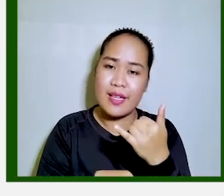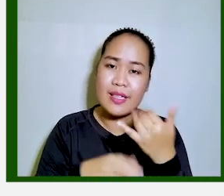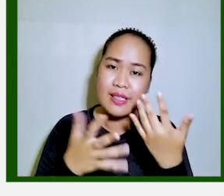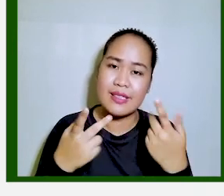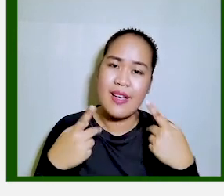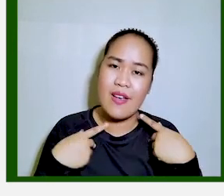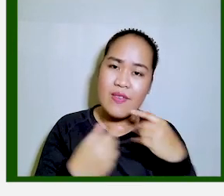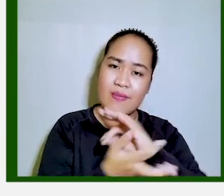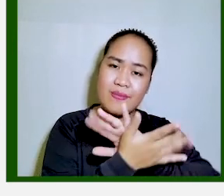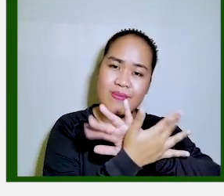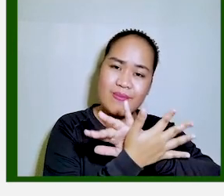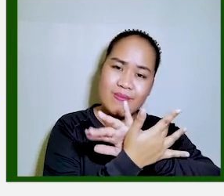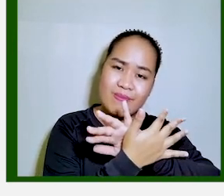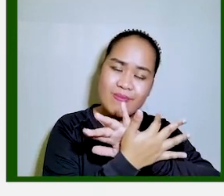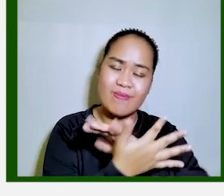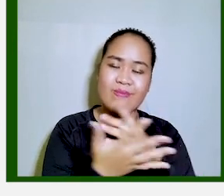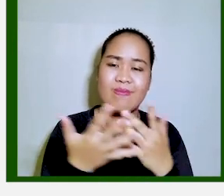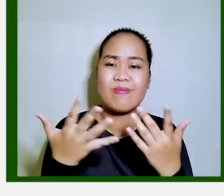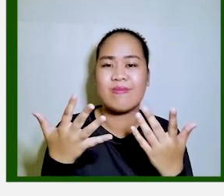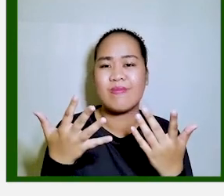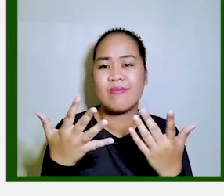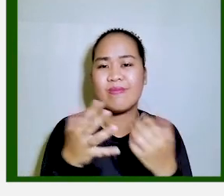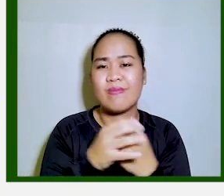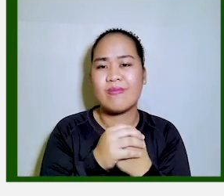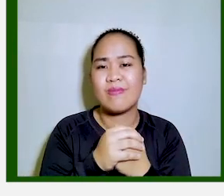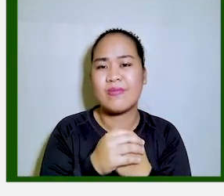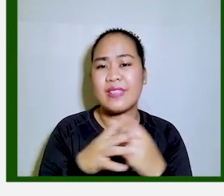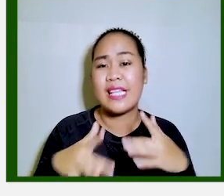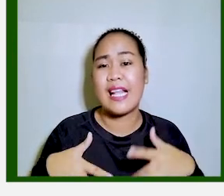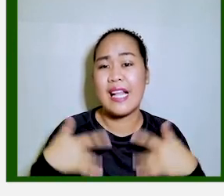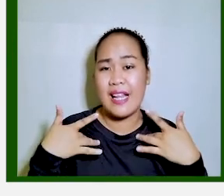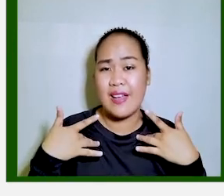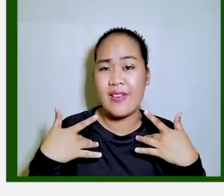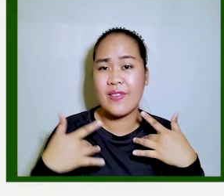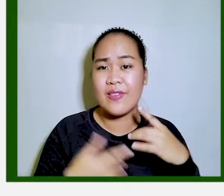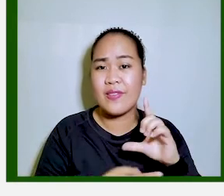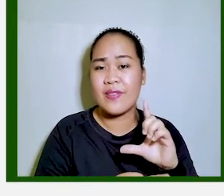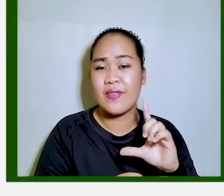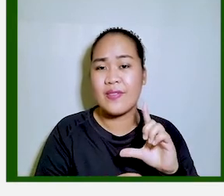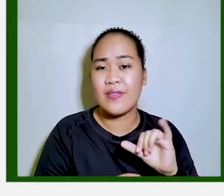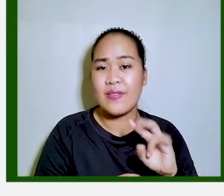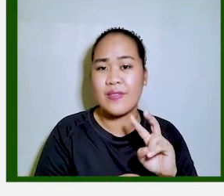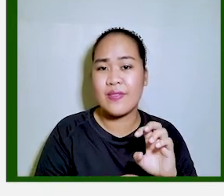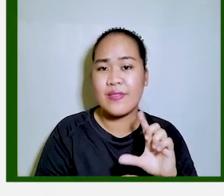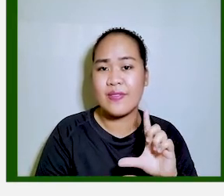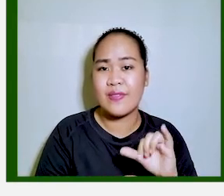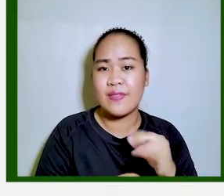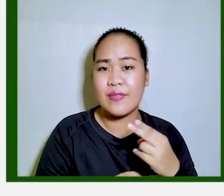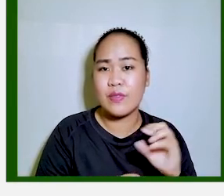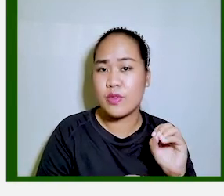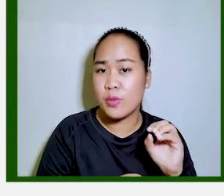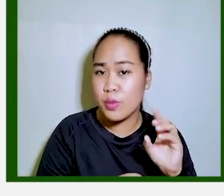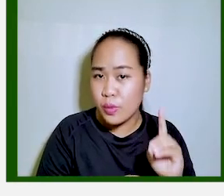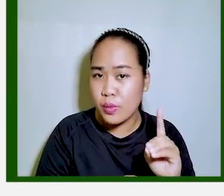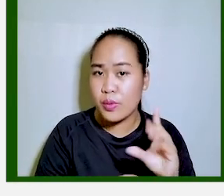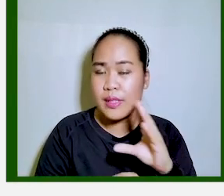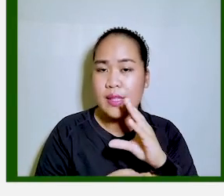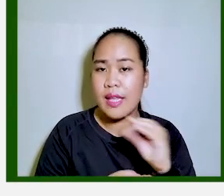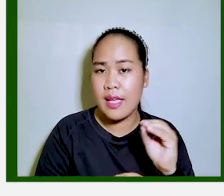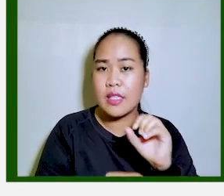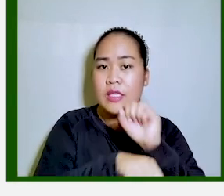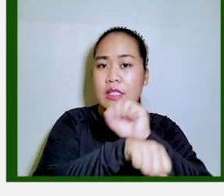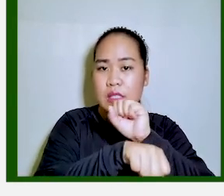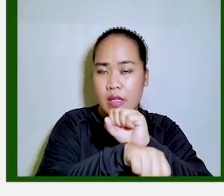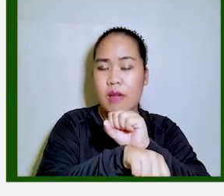nung tumama ho talaga yung pandemya, yan, livelihood and hanap buhay talaga, yung jobs, no, employment